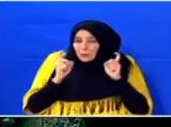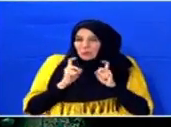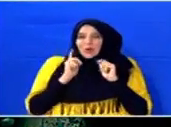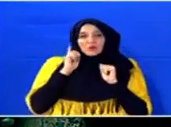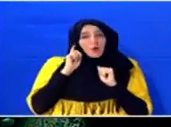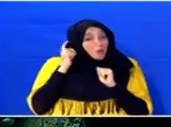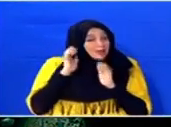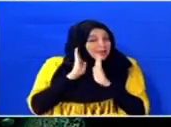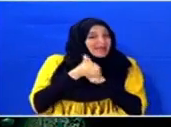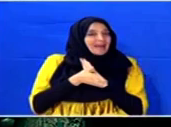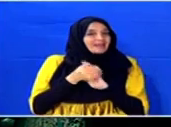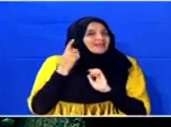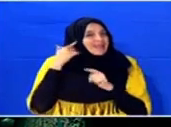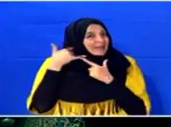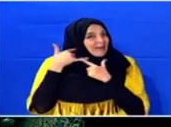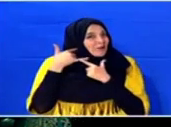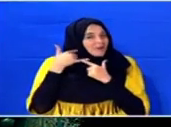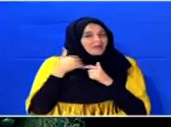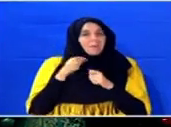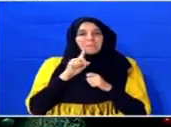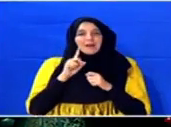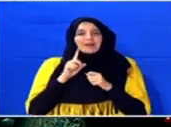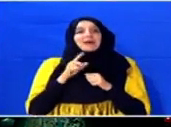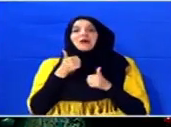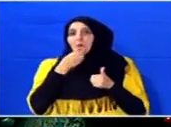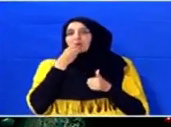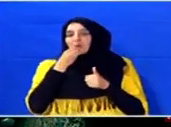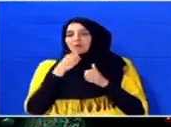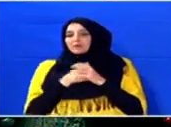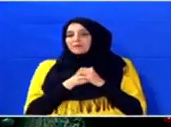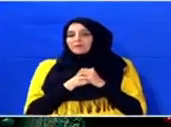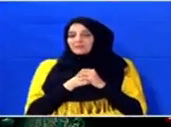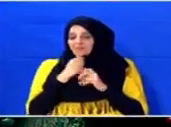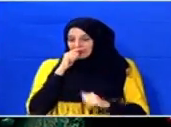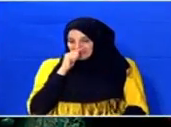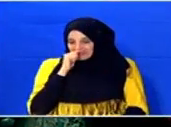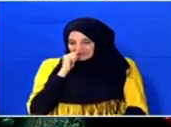من تليفون تفضل صالح من البويره